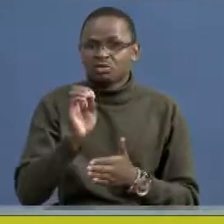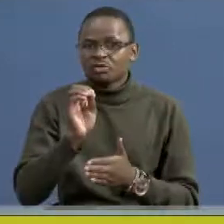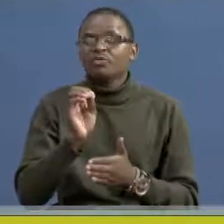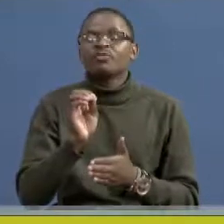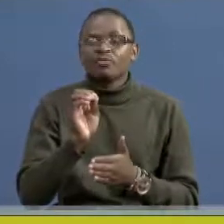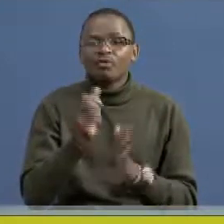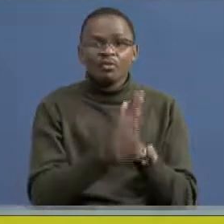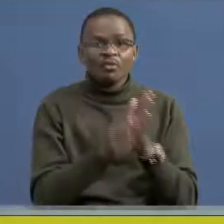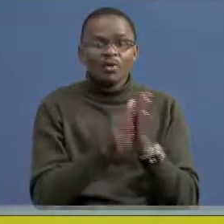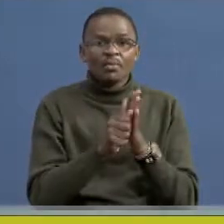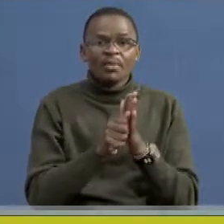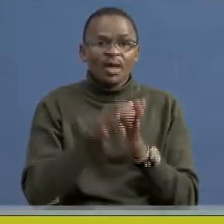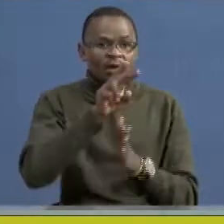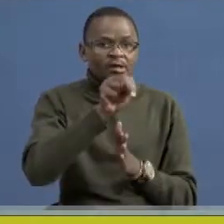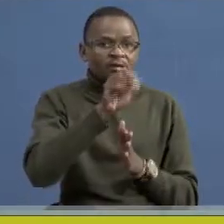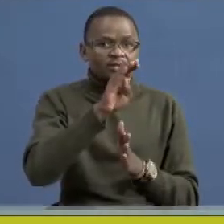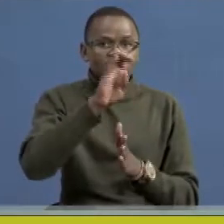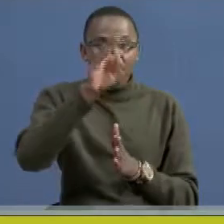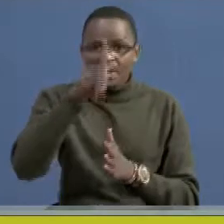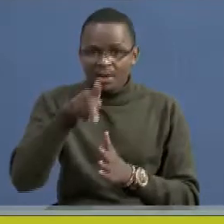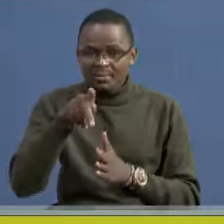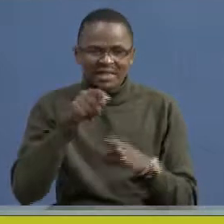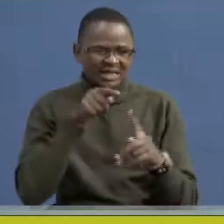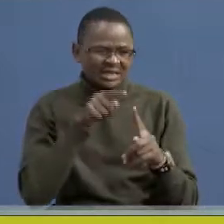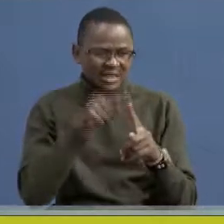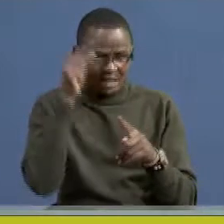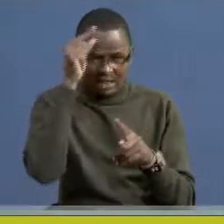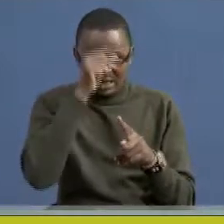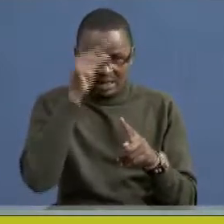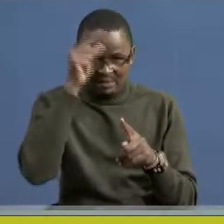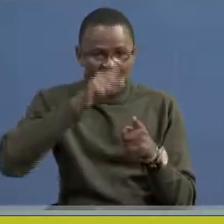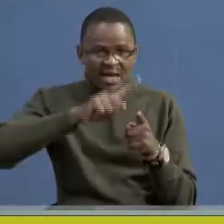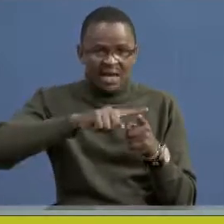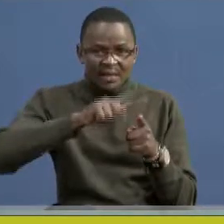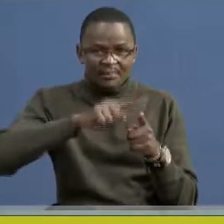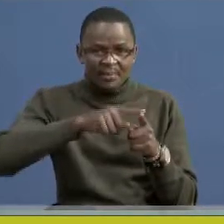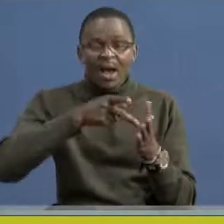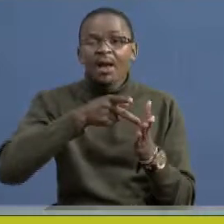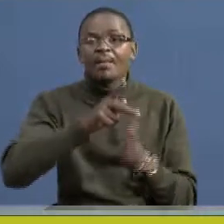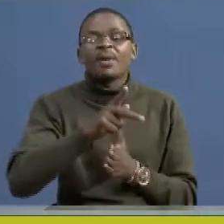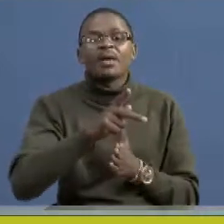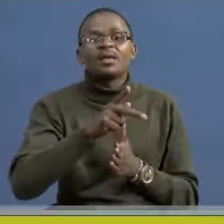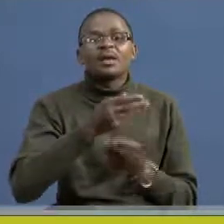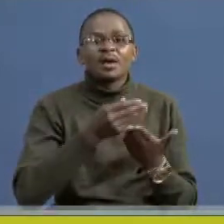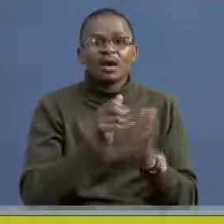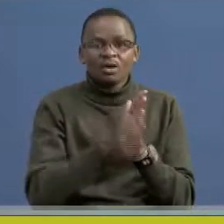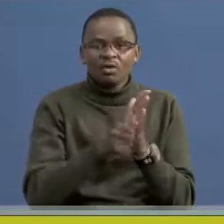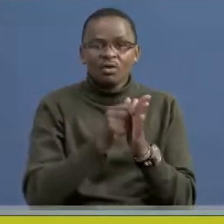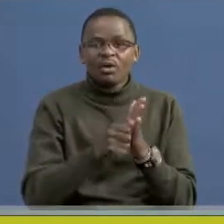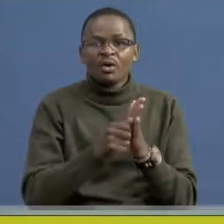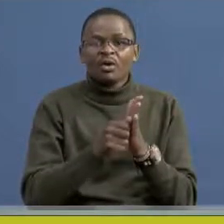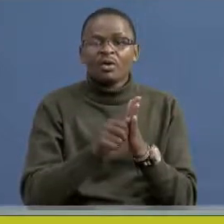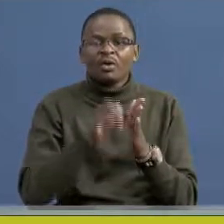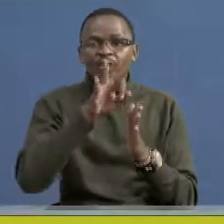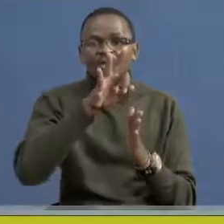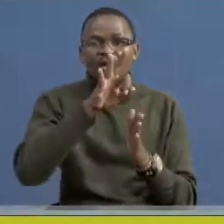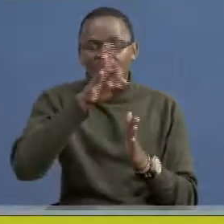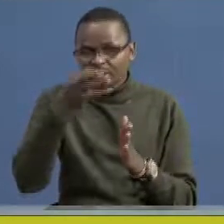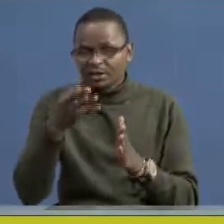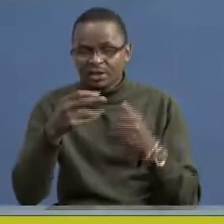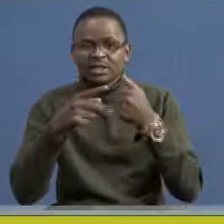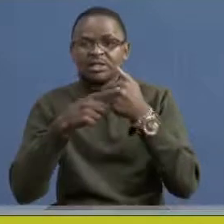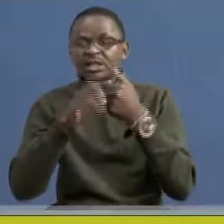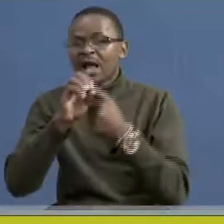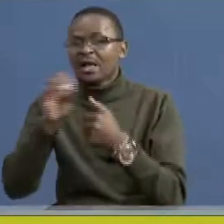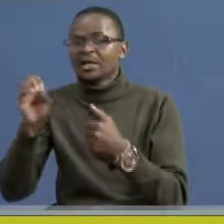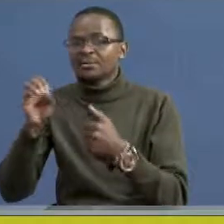bodi ya nafaka nchini NCPB hadi pale serikali itakapoongezea bei ya kununua mahindi hadi shilingi